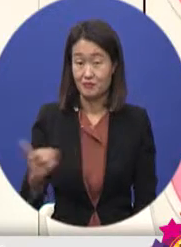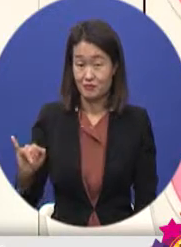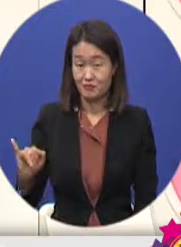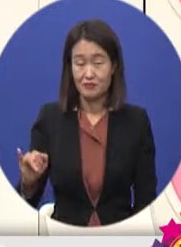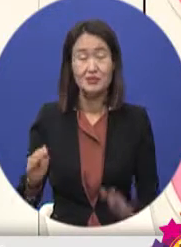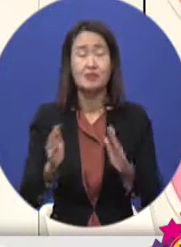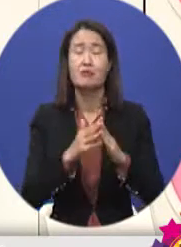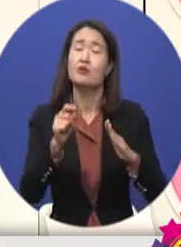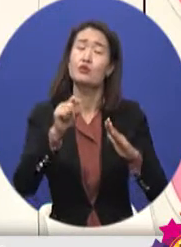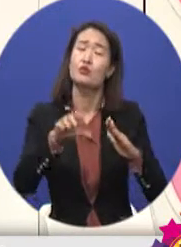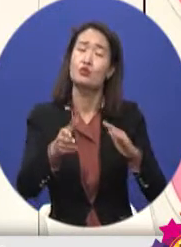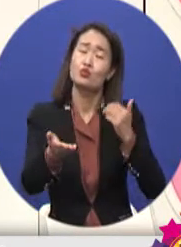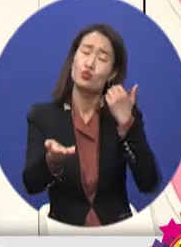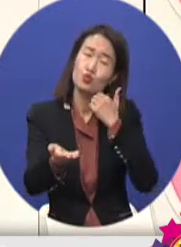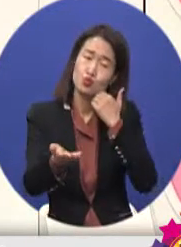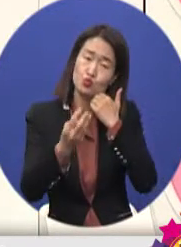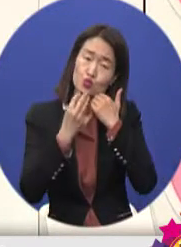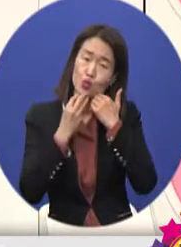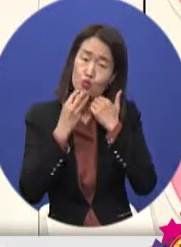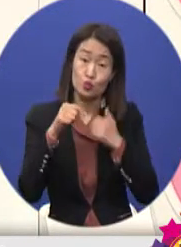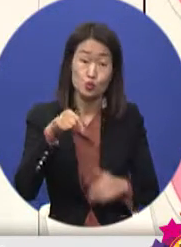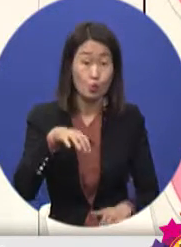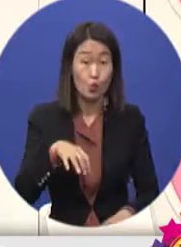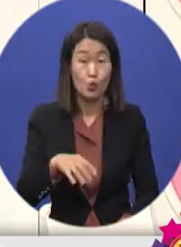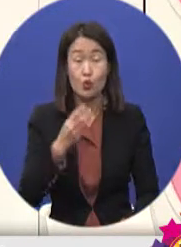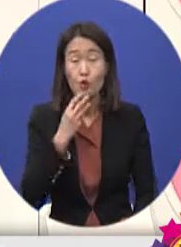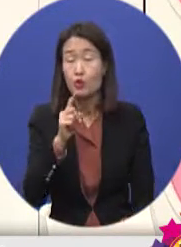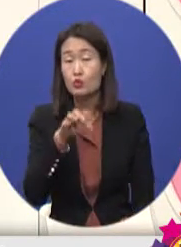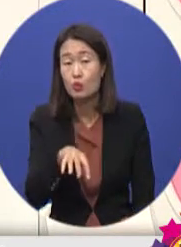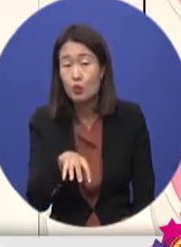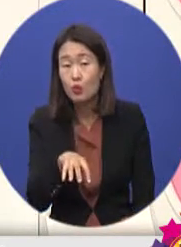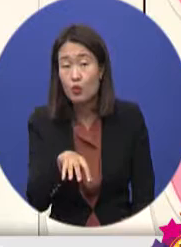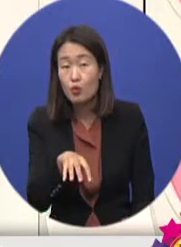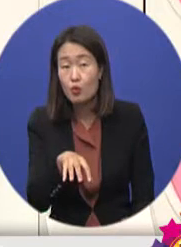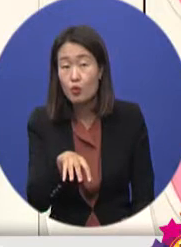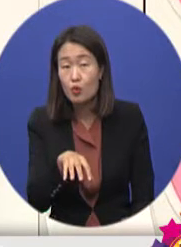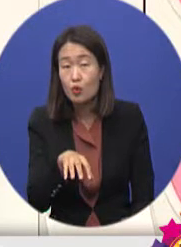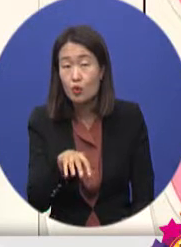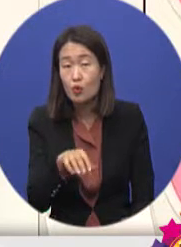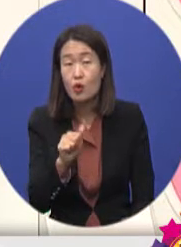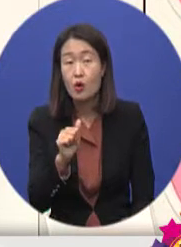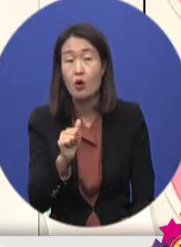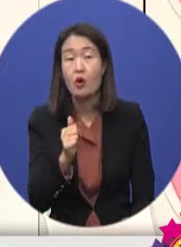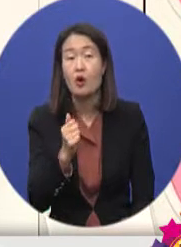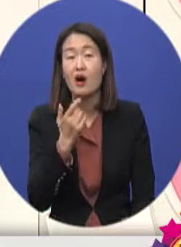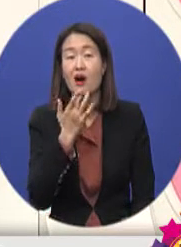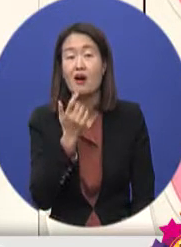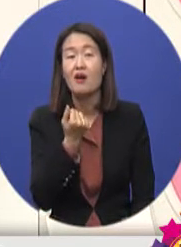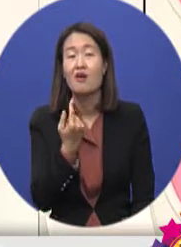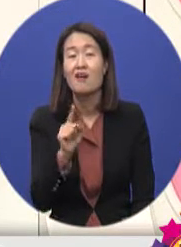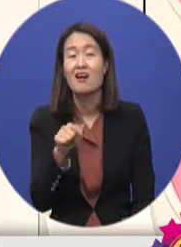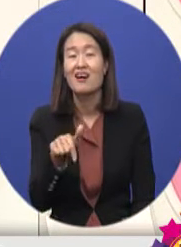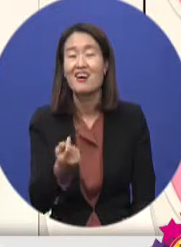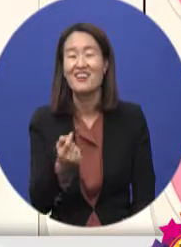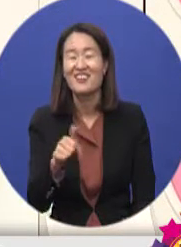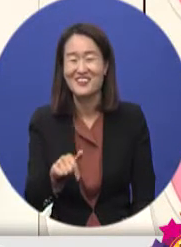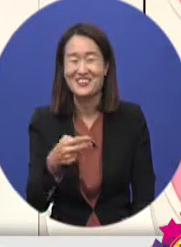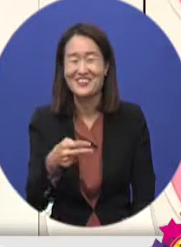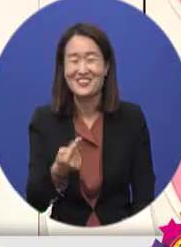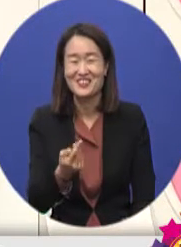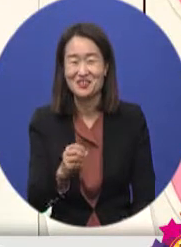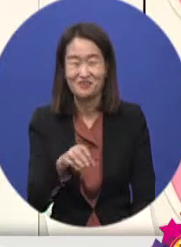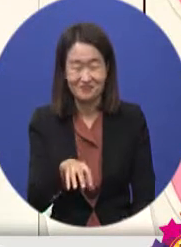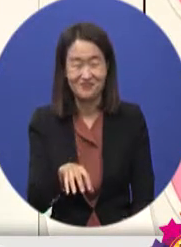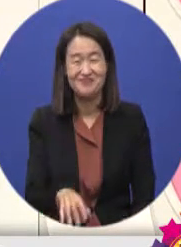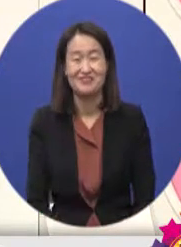어디서 오셨어요? 서울이에요. 서울 어디세요? 하곡동이요. 화곡동? 네. 아유,